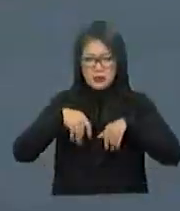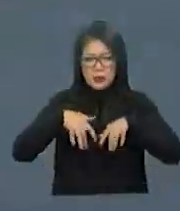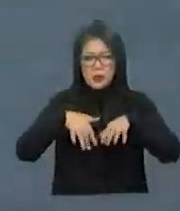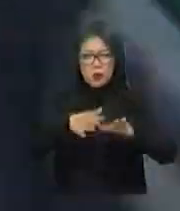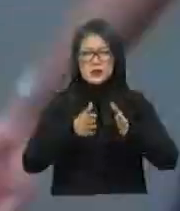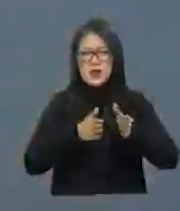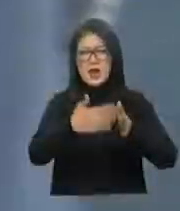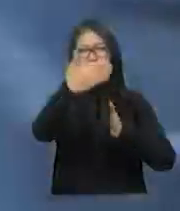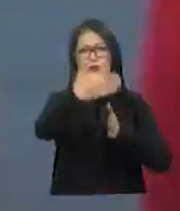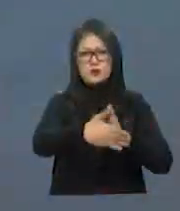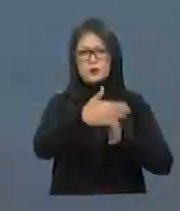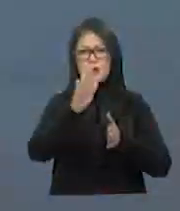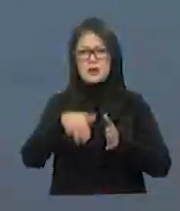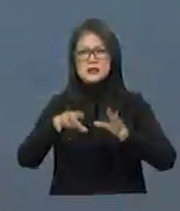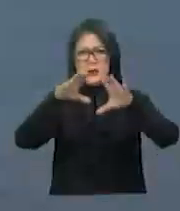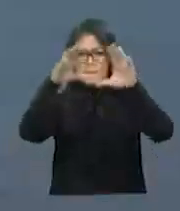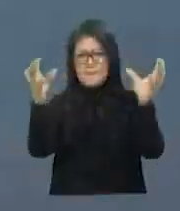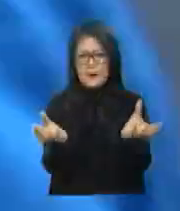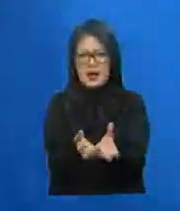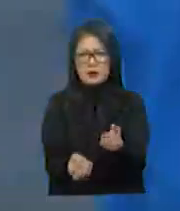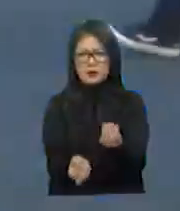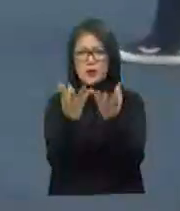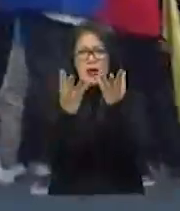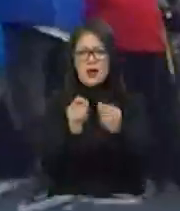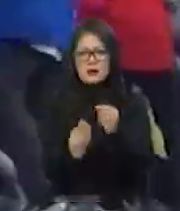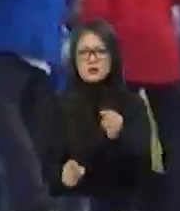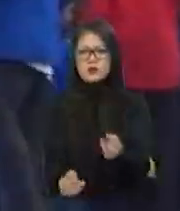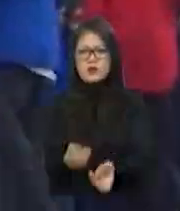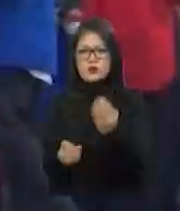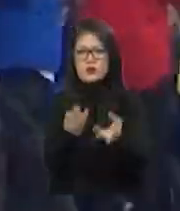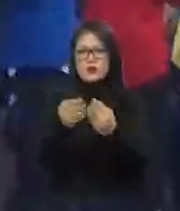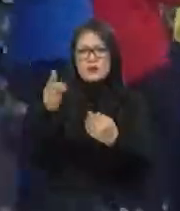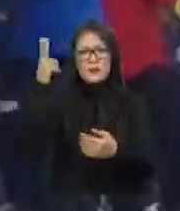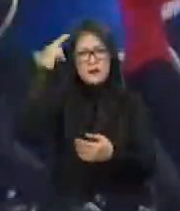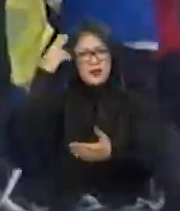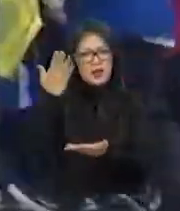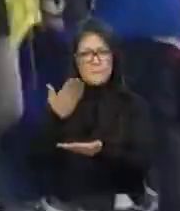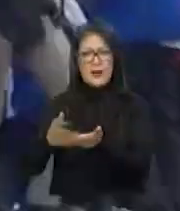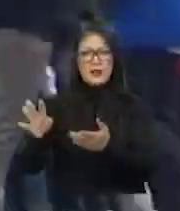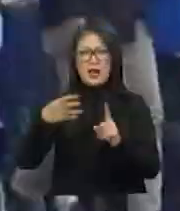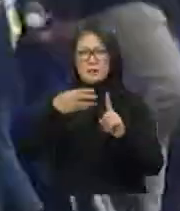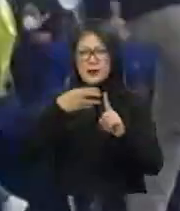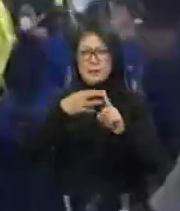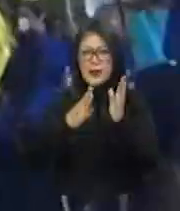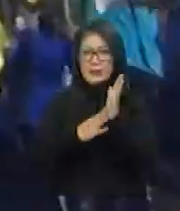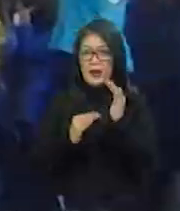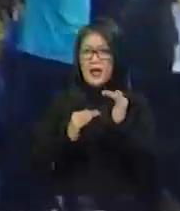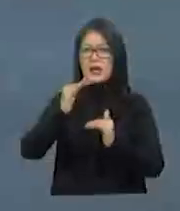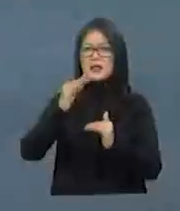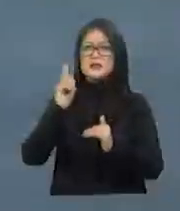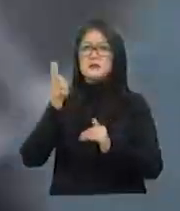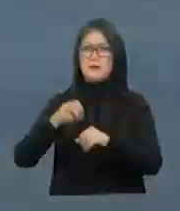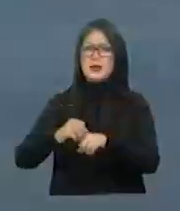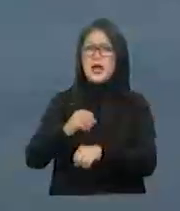Yani serta membakar ban bekas. Masa menuntut pemerintah membatalkan kenaikan harga BBM karena memberikan efek domino pada